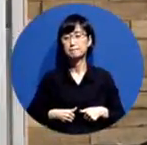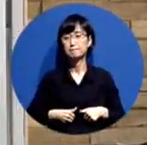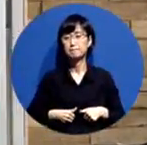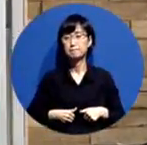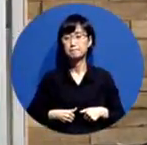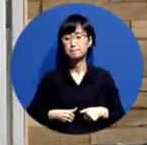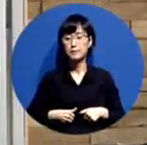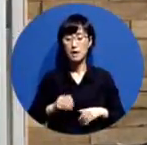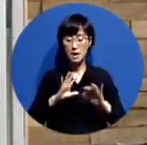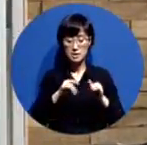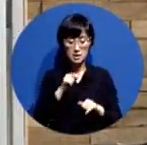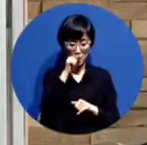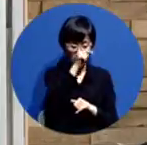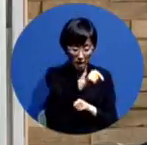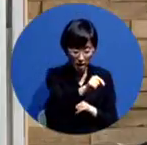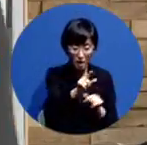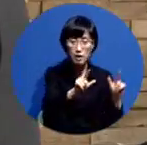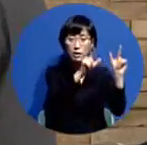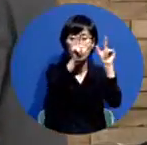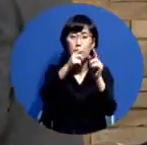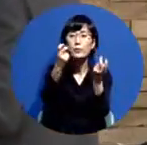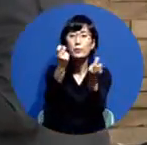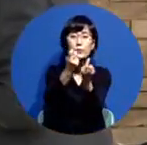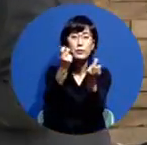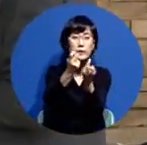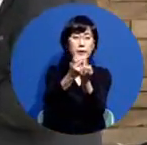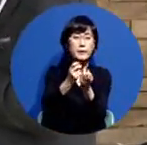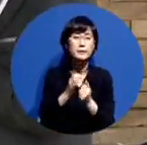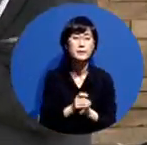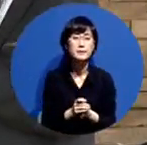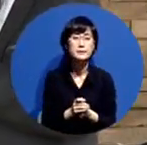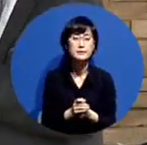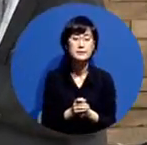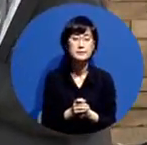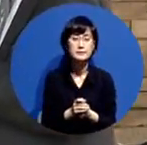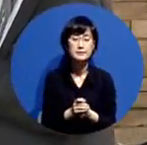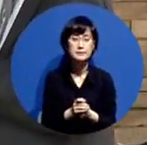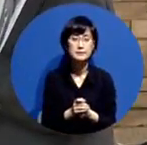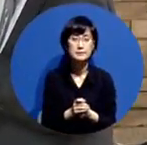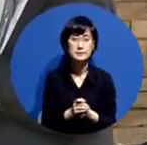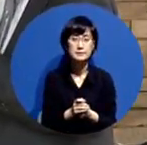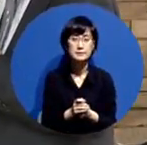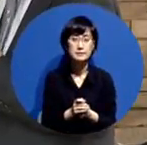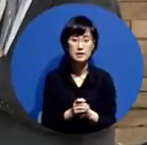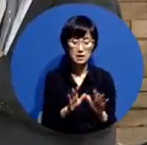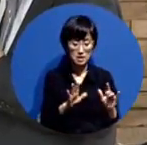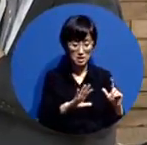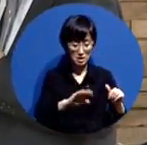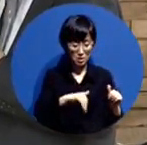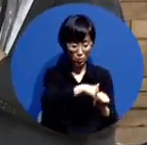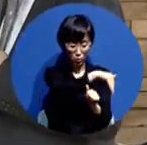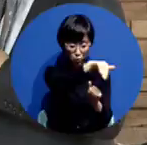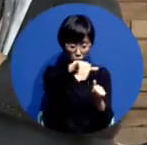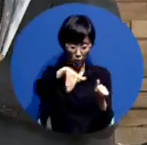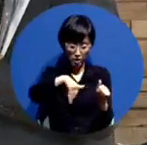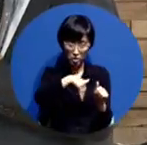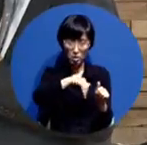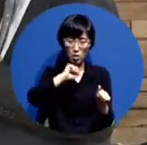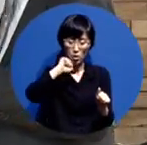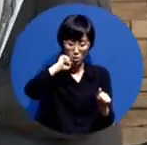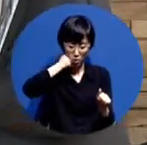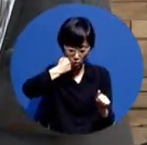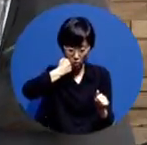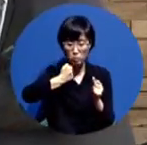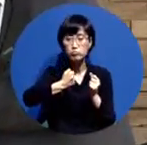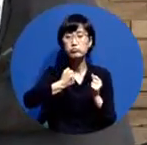났느냐 该怎么样活过来呢 어떤어려운환경과역경속에서도살아남아야됩니다 无论身处怎